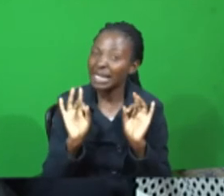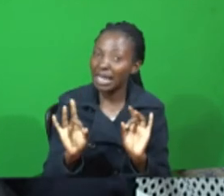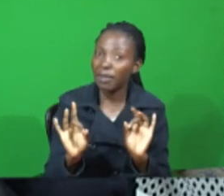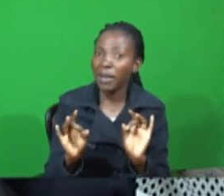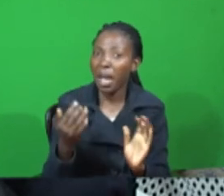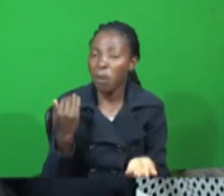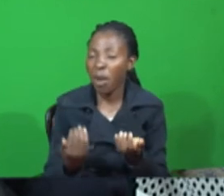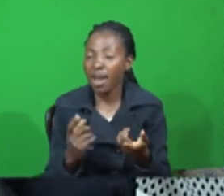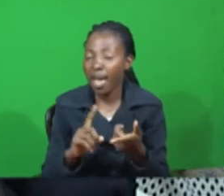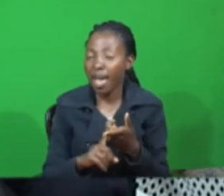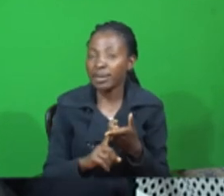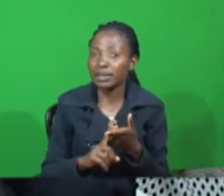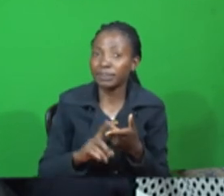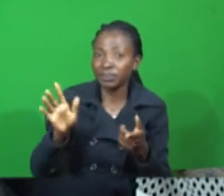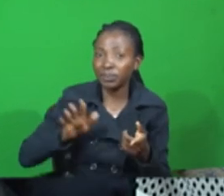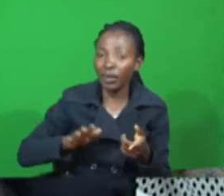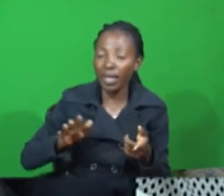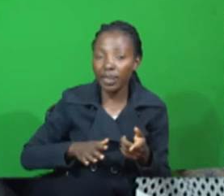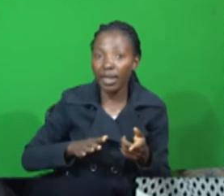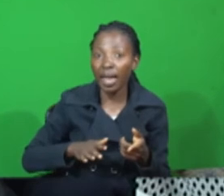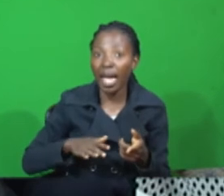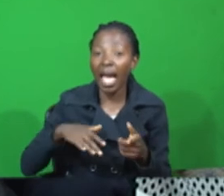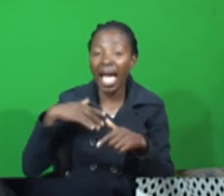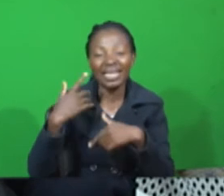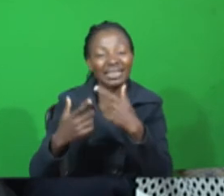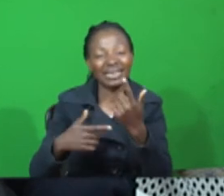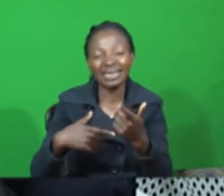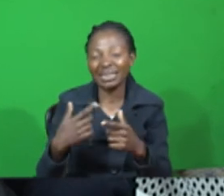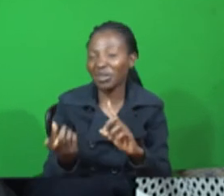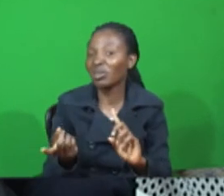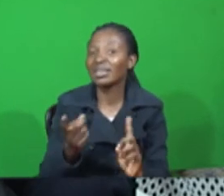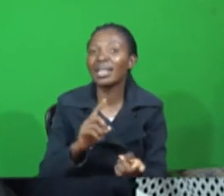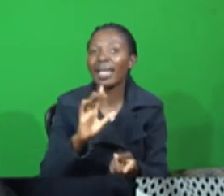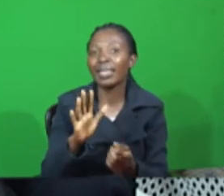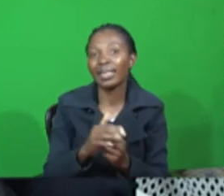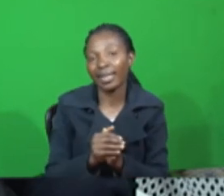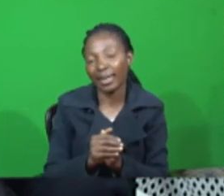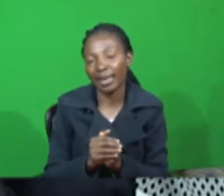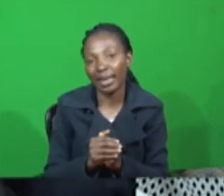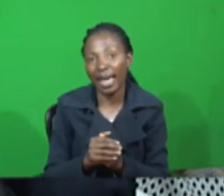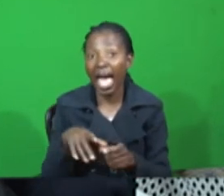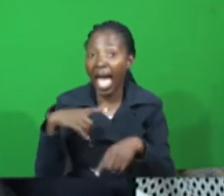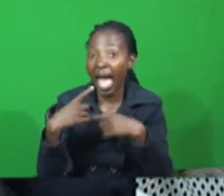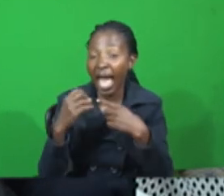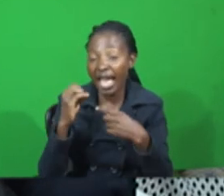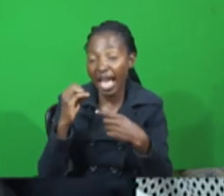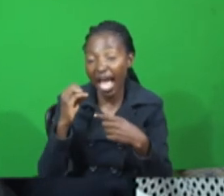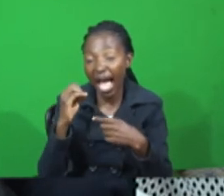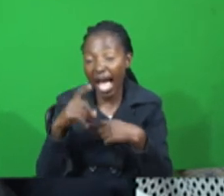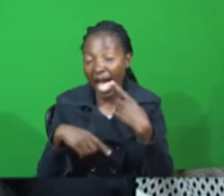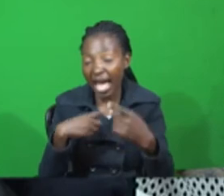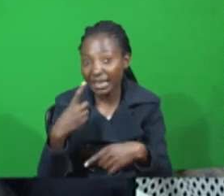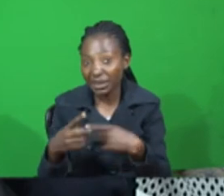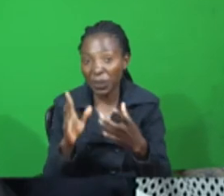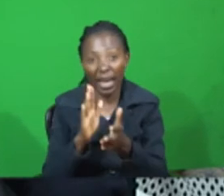vake kusikari As long as vari vapenyu maya vanda kuchengetwa as long as vasati varorwa kana vasati vatororwa